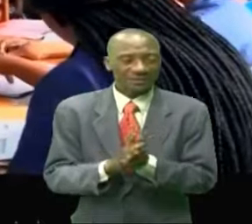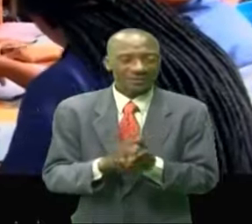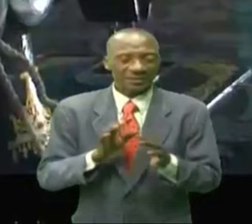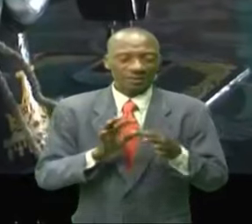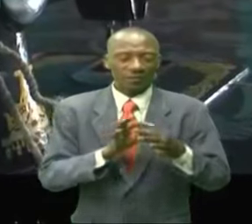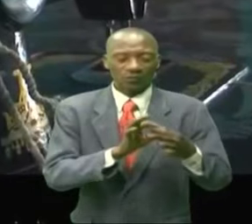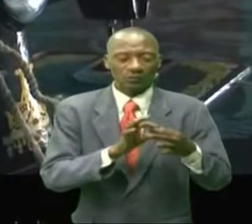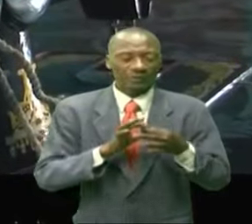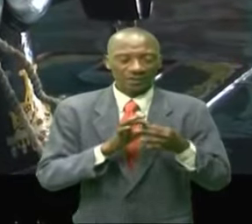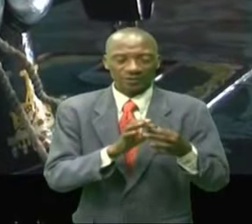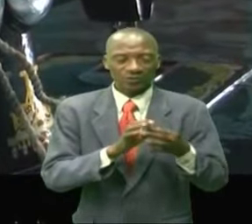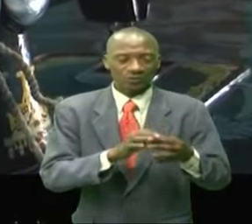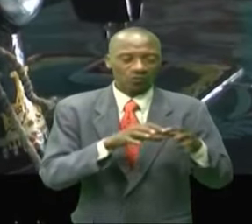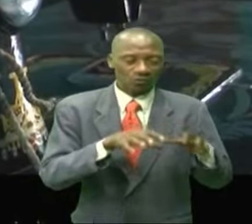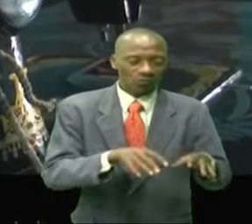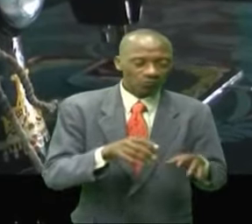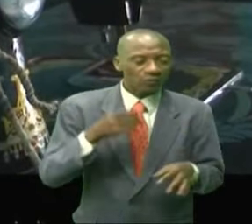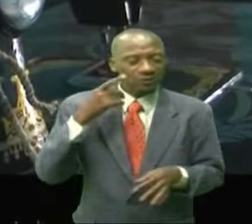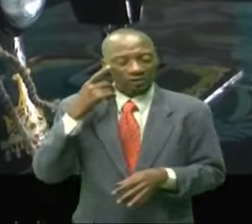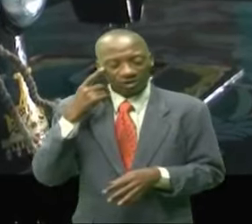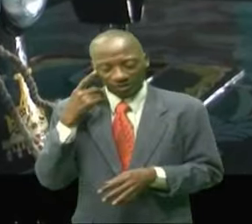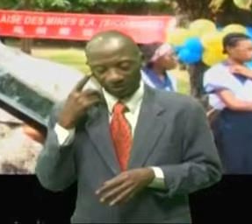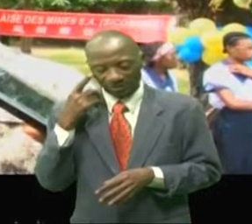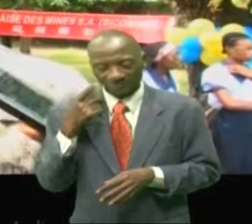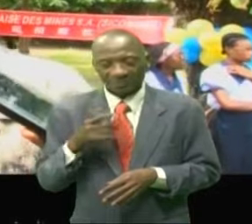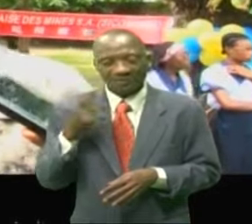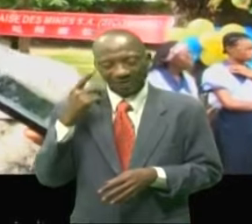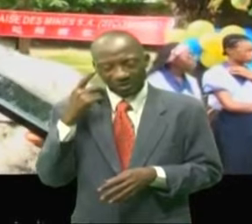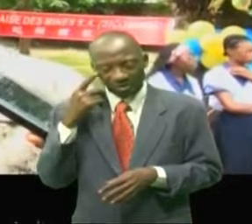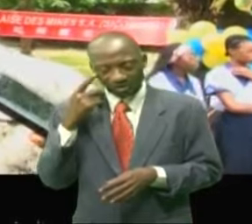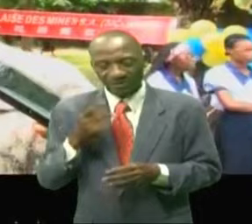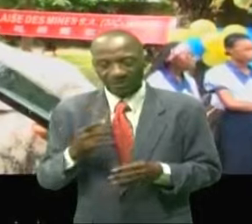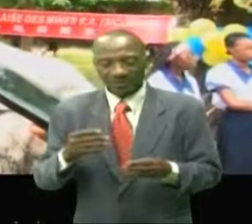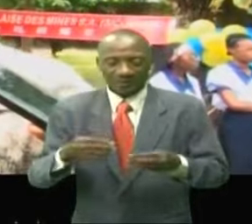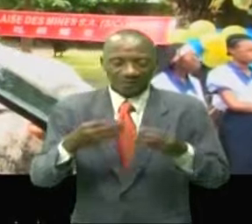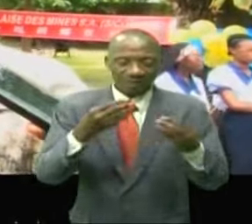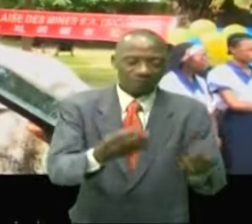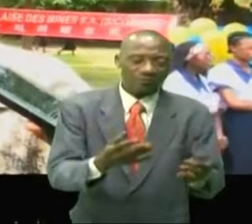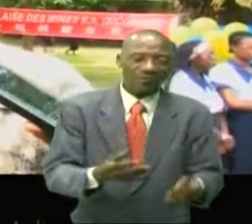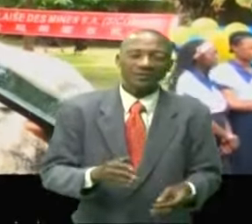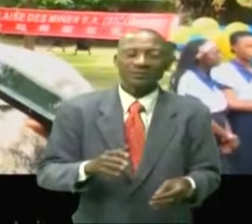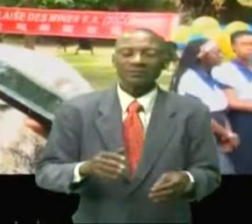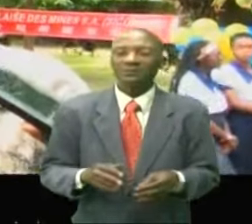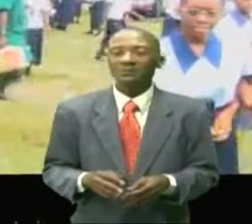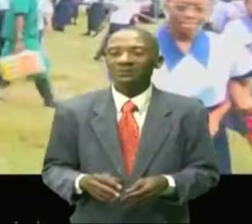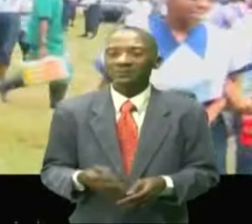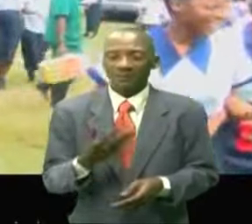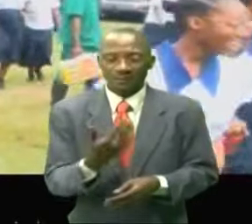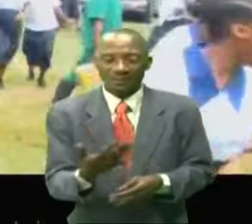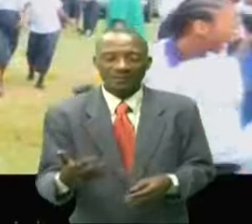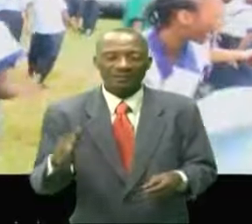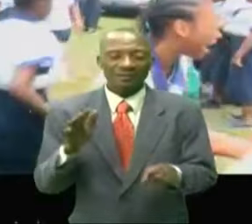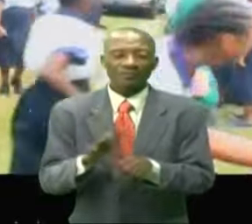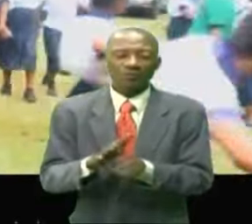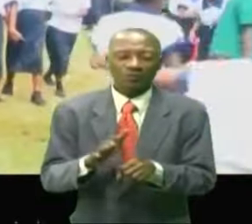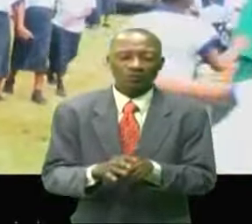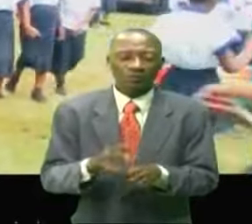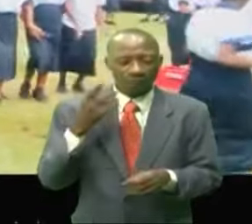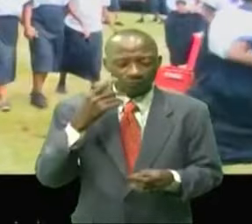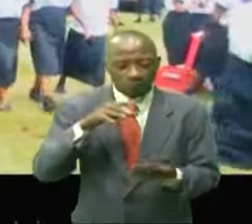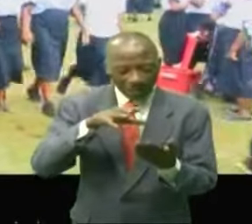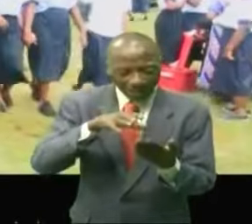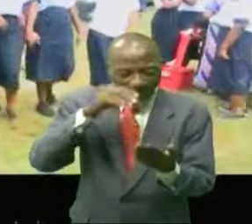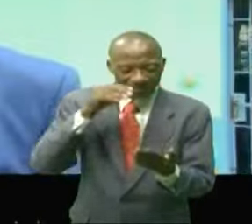pour ça que nous avons disposé des matériels qui étaient nécessaires pour leur éducation. Une satisfaction pour